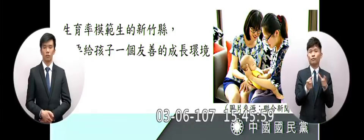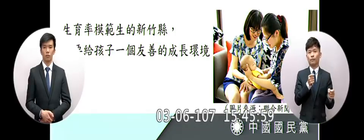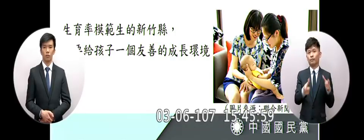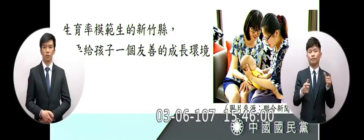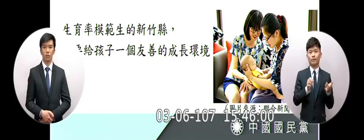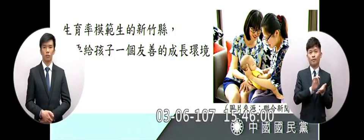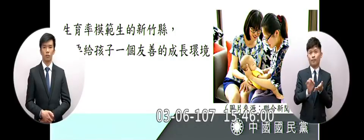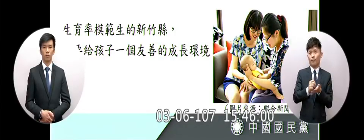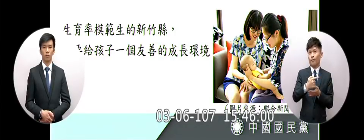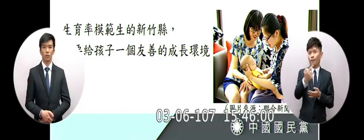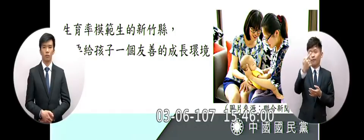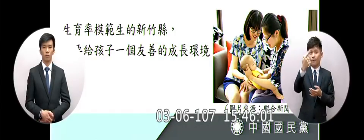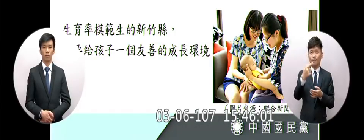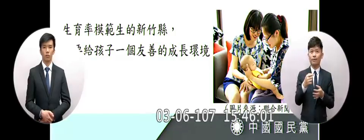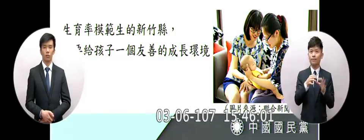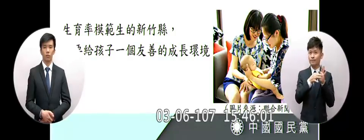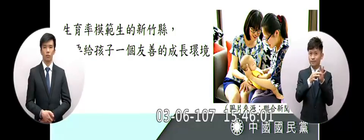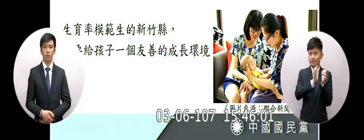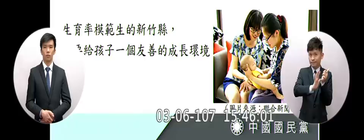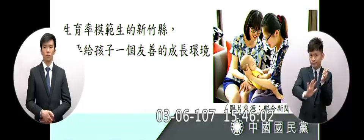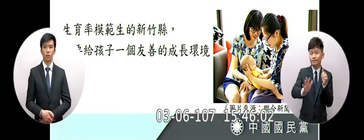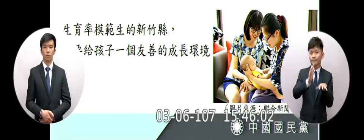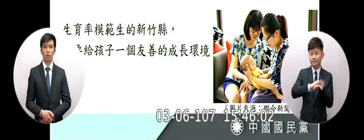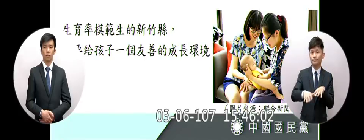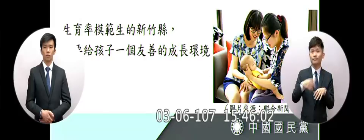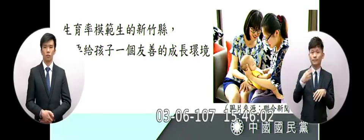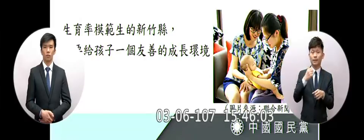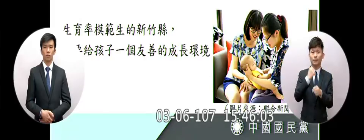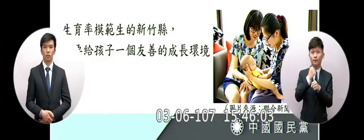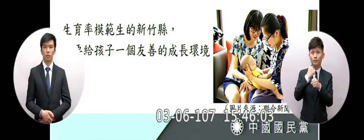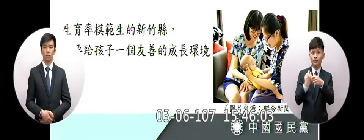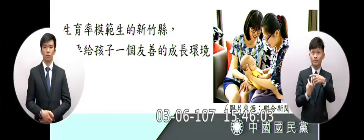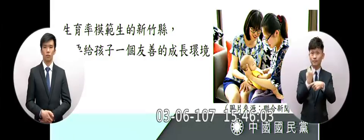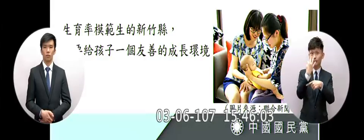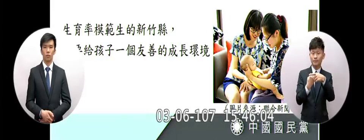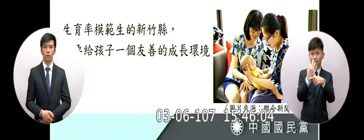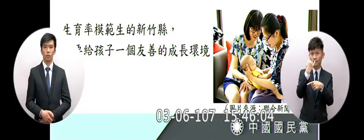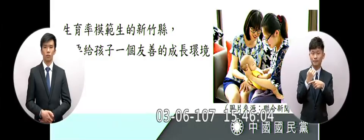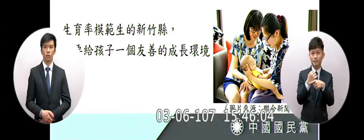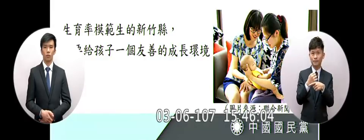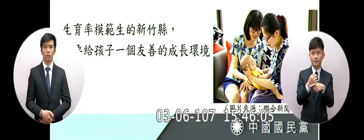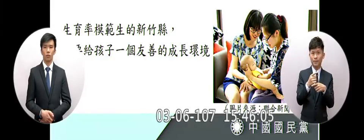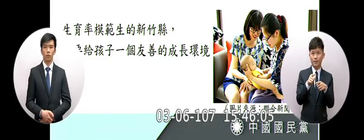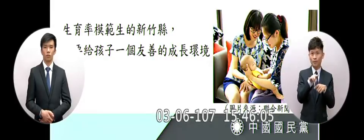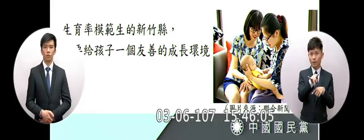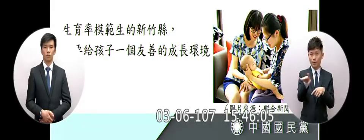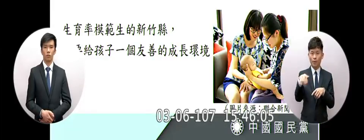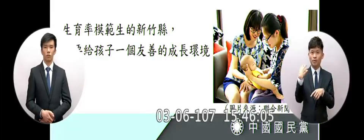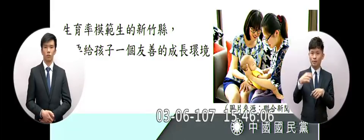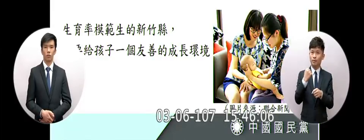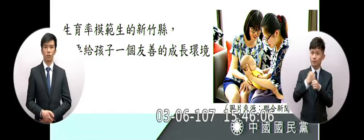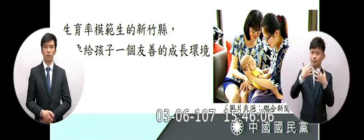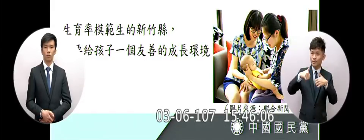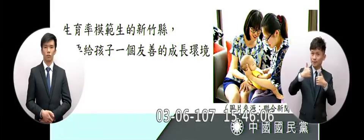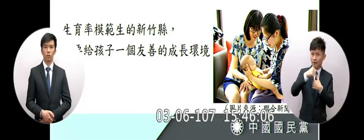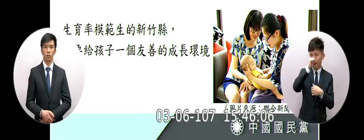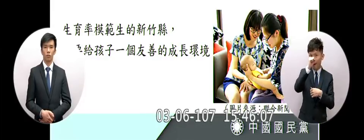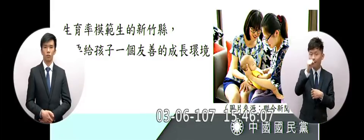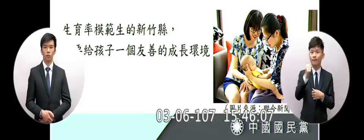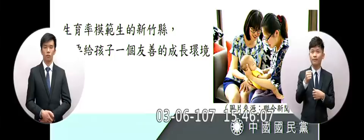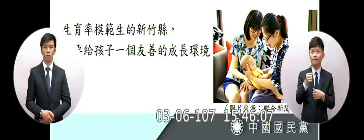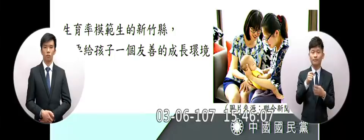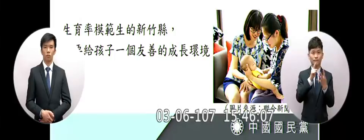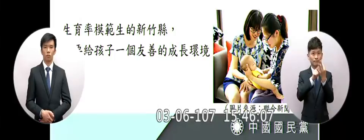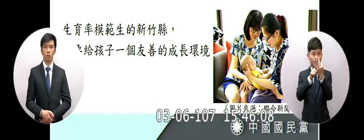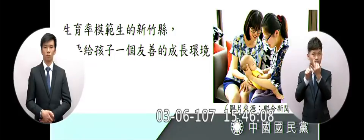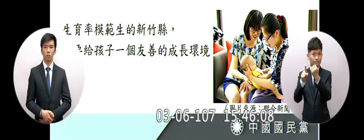都有关系了，就业率的普及还有这个优质的工作机会，我想是主